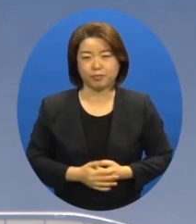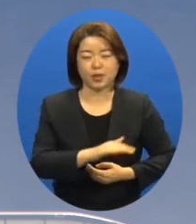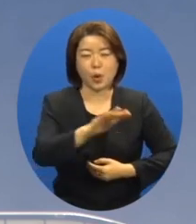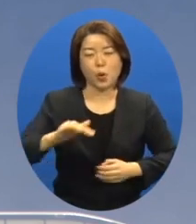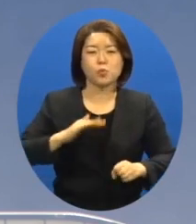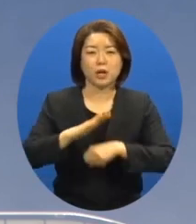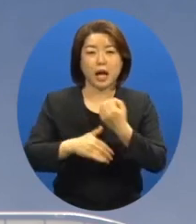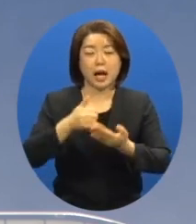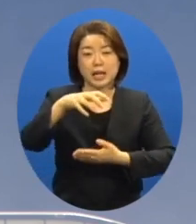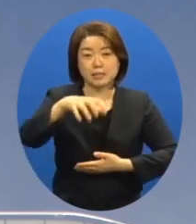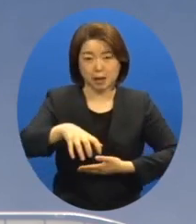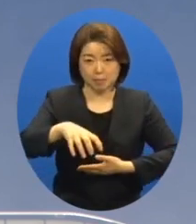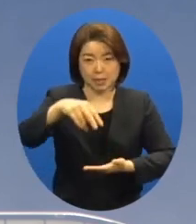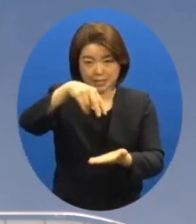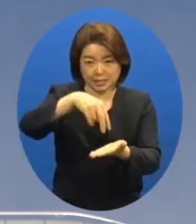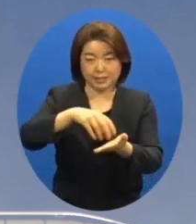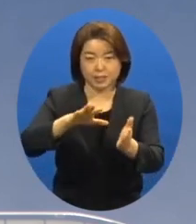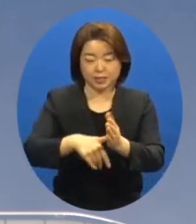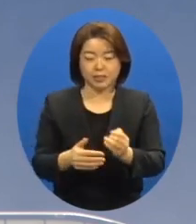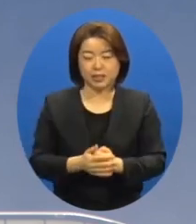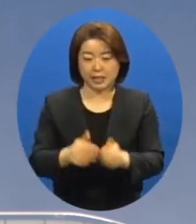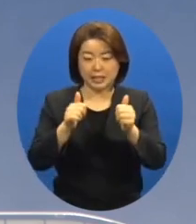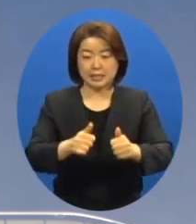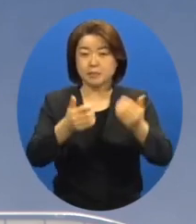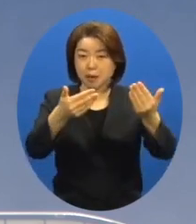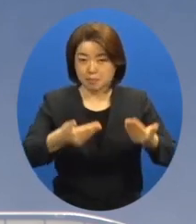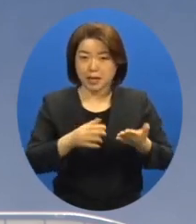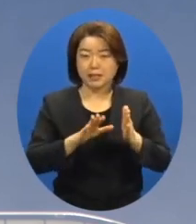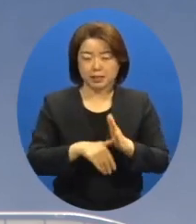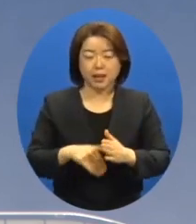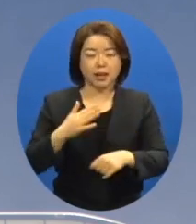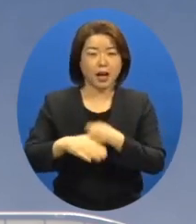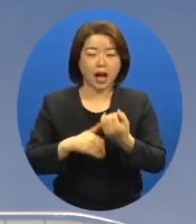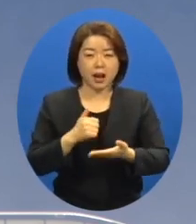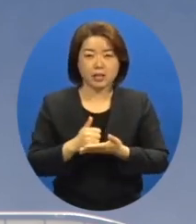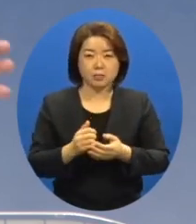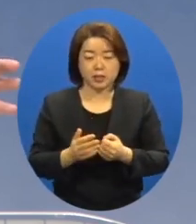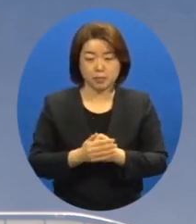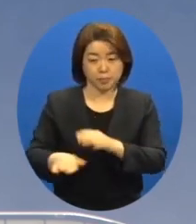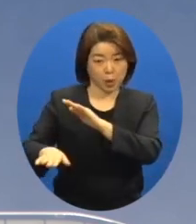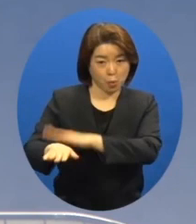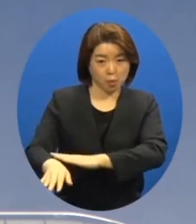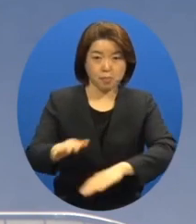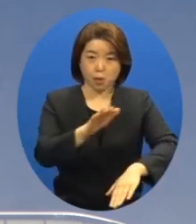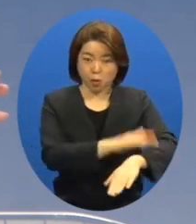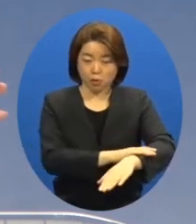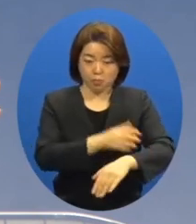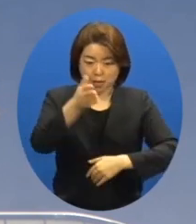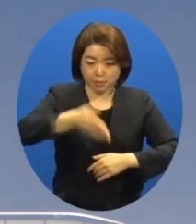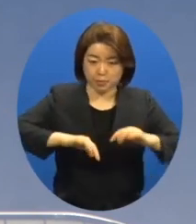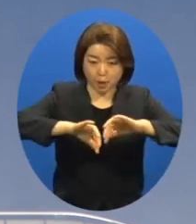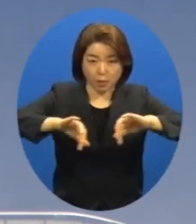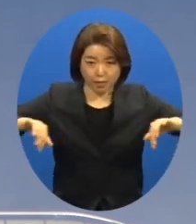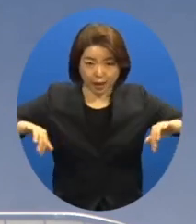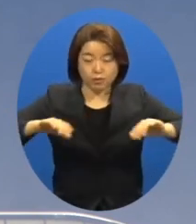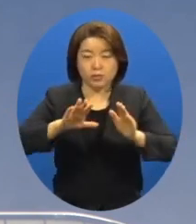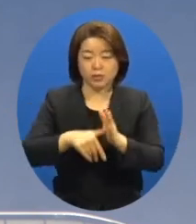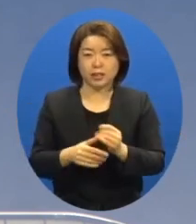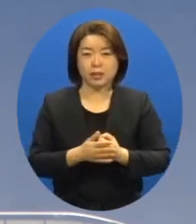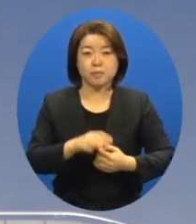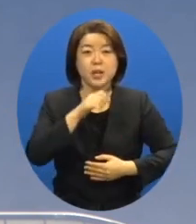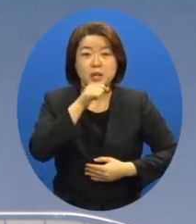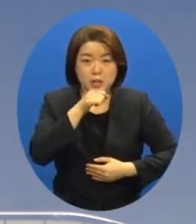하나님 앞에 섰을 때 심판을 받는데 하나님이 오른편과 왼편으로 사람을 나누실 때